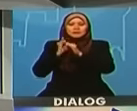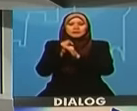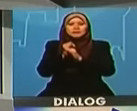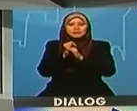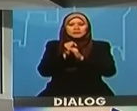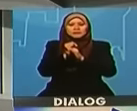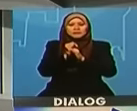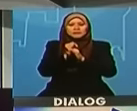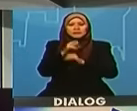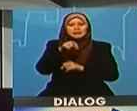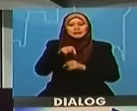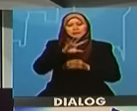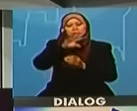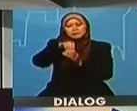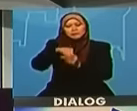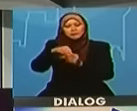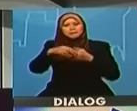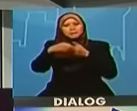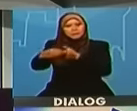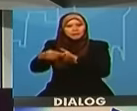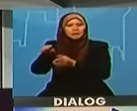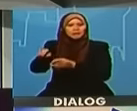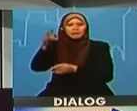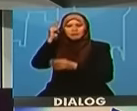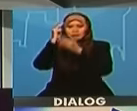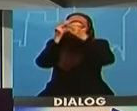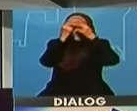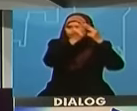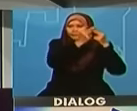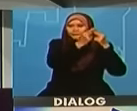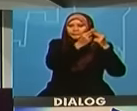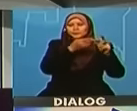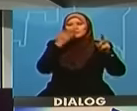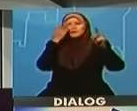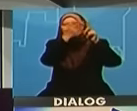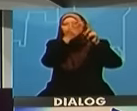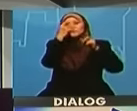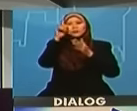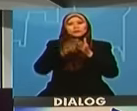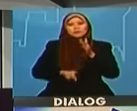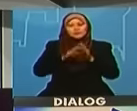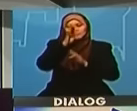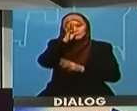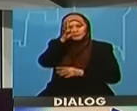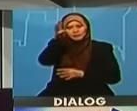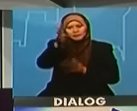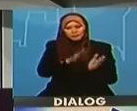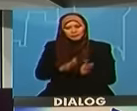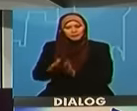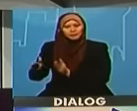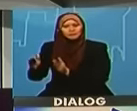melibatkan pimpinan Arab Saudi. Jadi ke arah apa? Ke arah untuk create that strategic